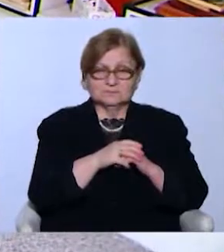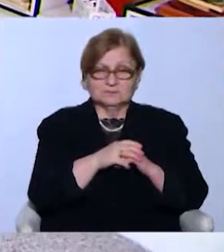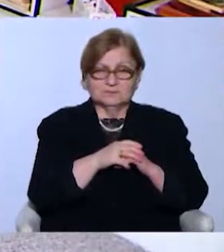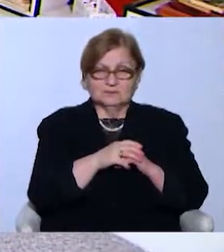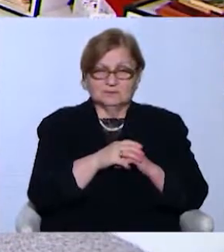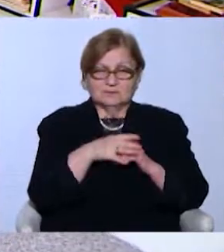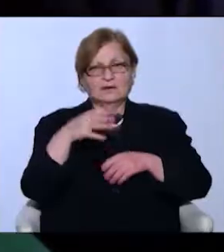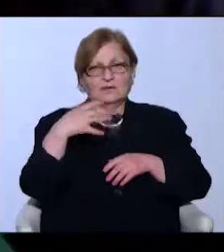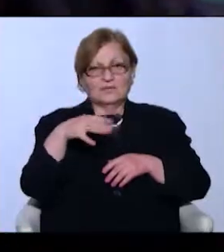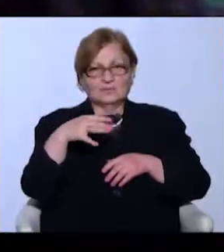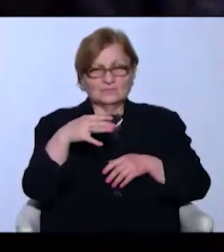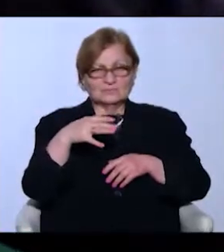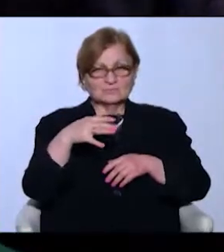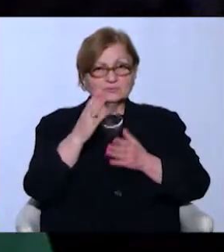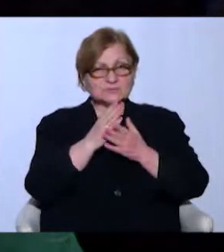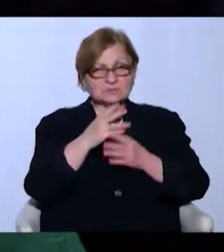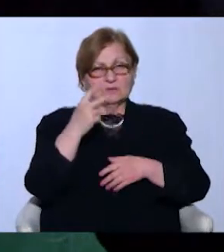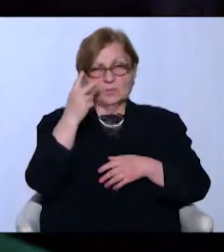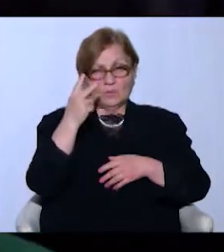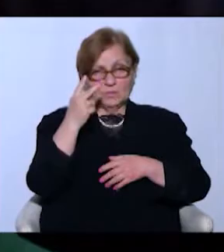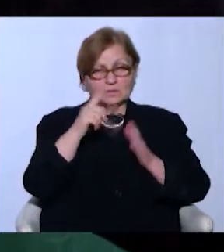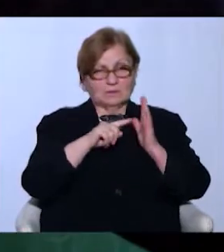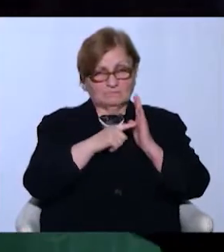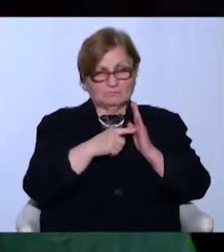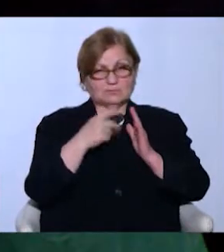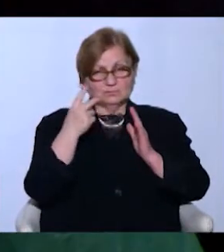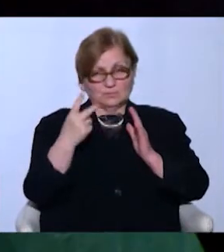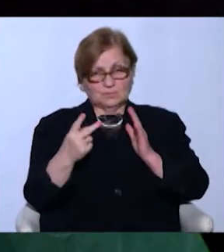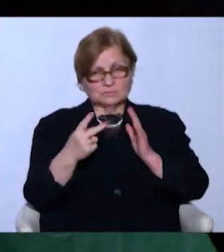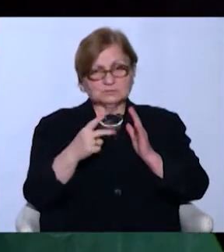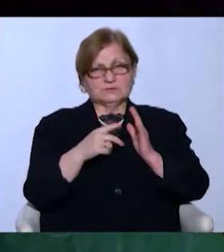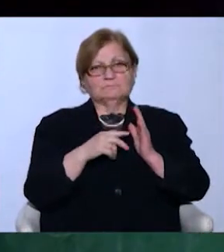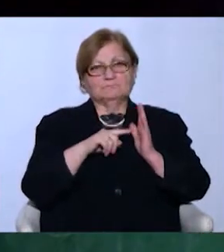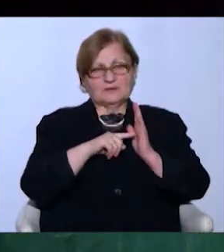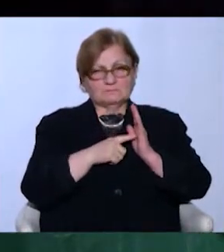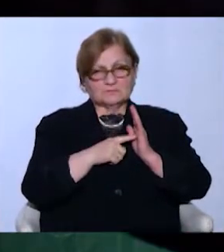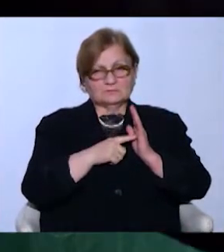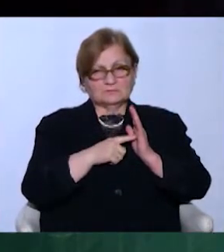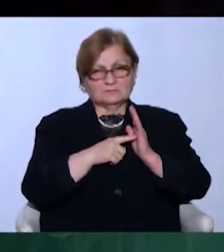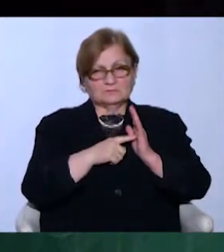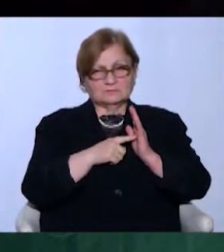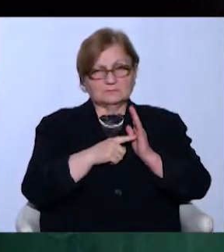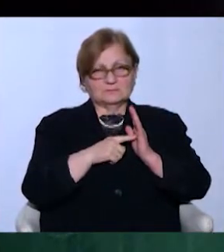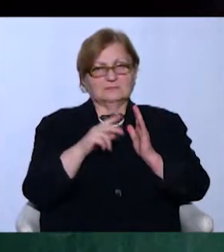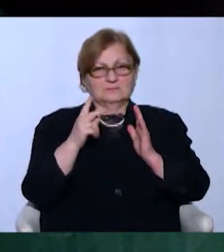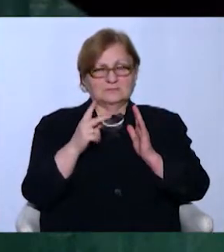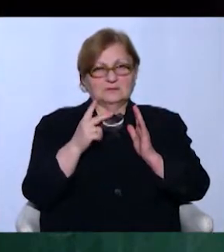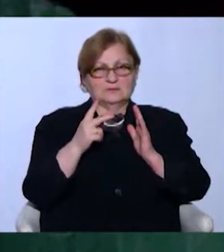40 არის 2, გამრავლებული 2-ზე, გამრავლებული 2-ზე და